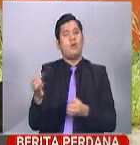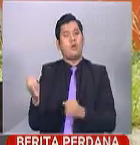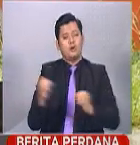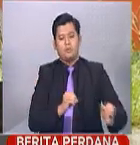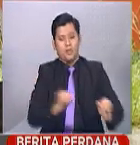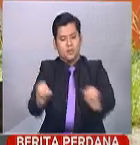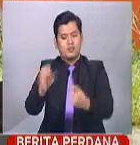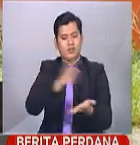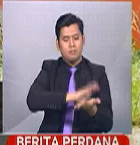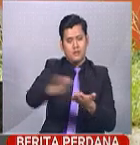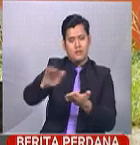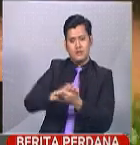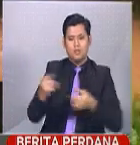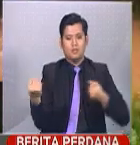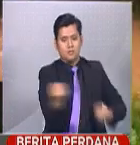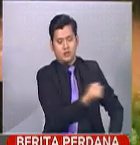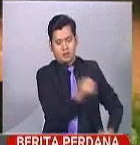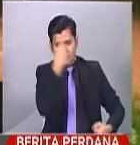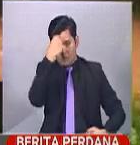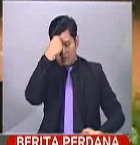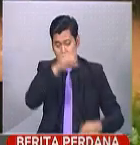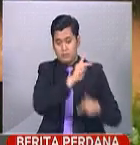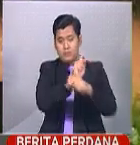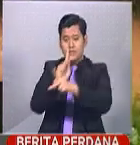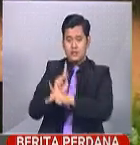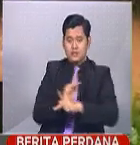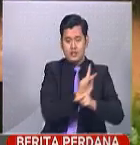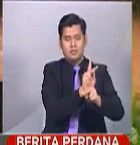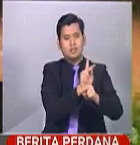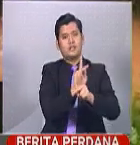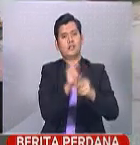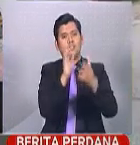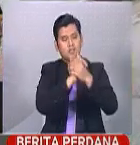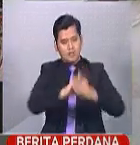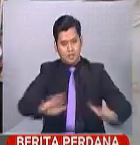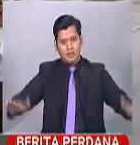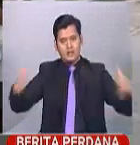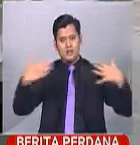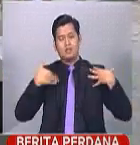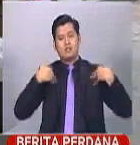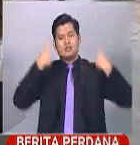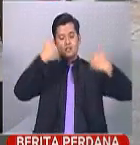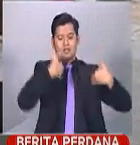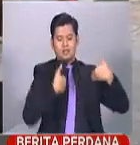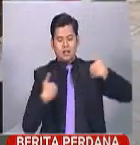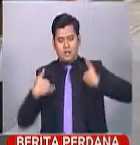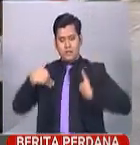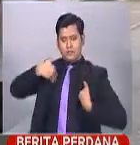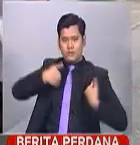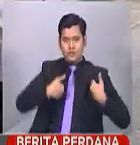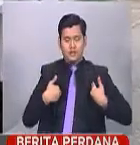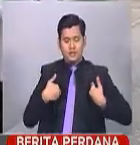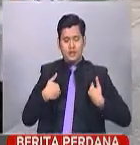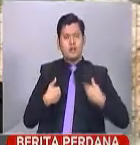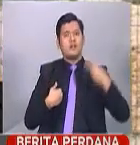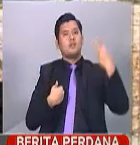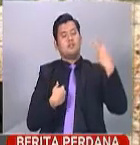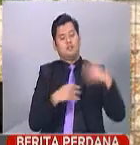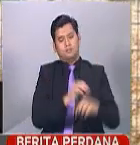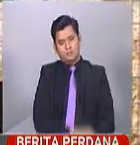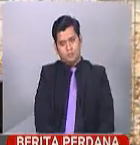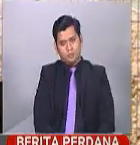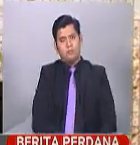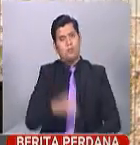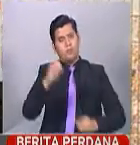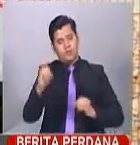menjangkiti orang awam dan Haiwan cobaan Zoo proses yang Bermuda seaway 9 30 pagi sehingga 12 tengah hari itu